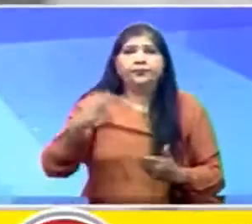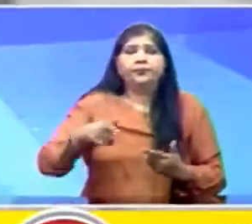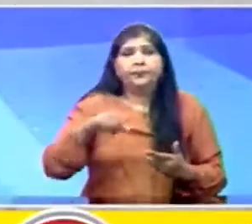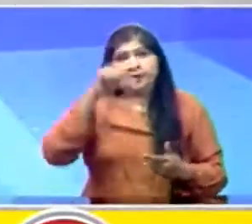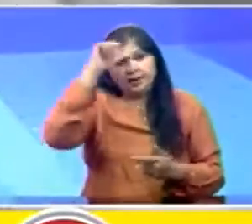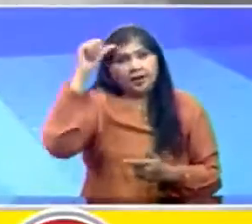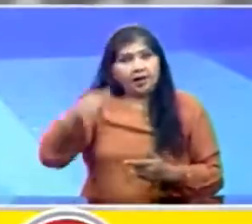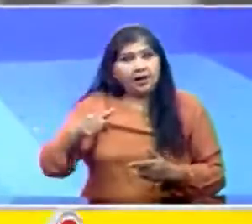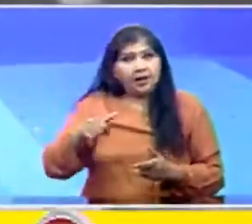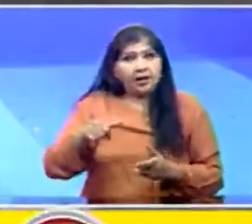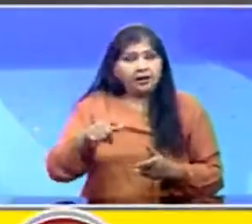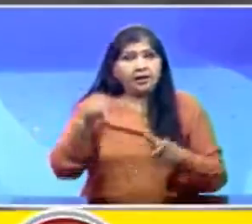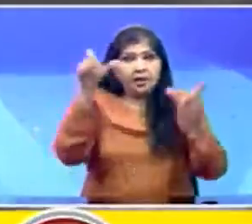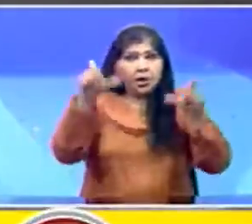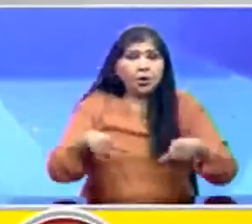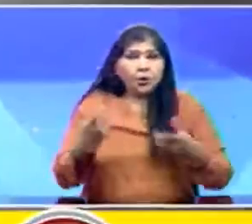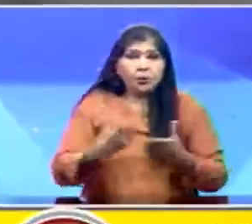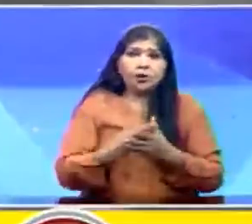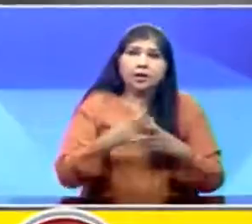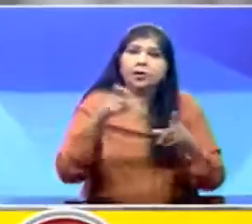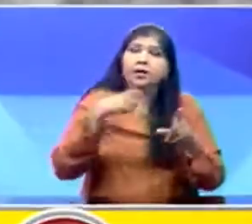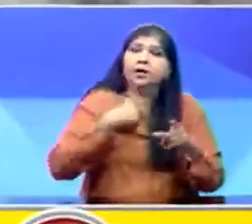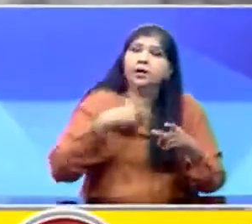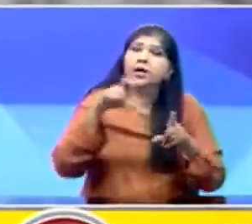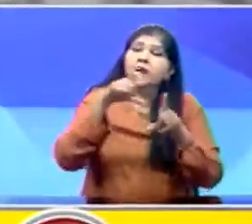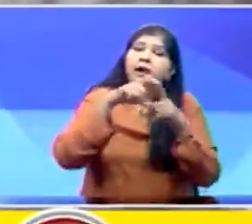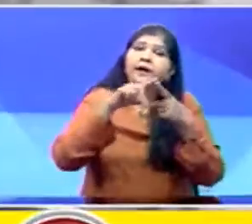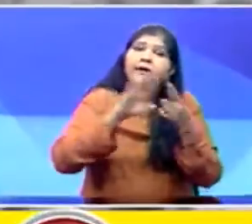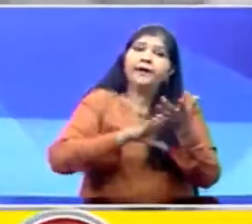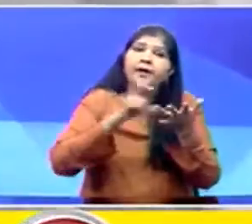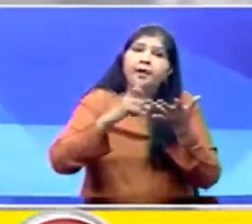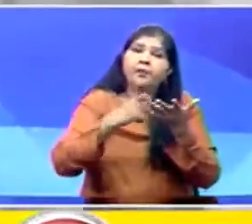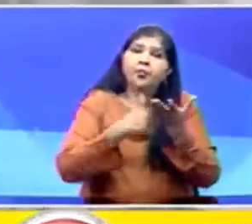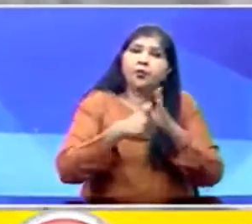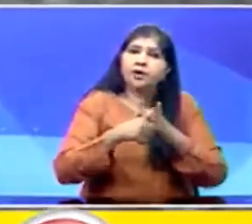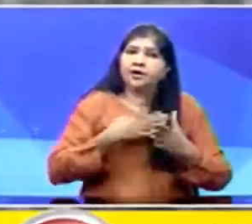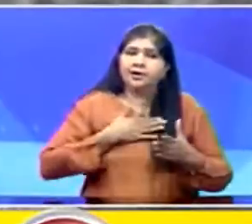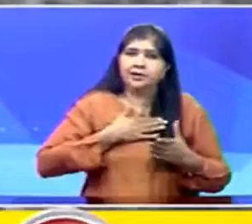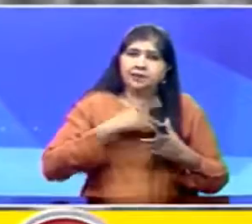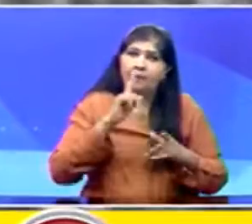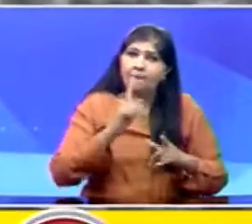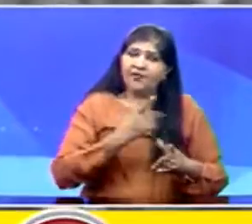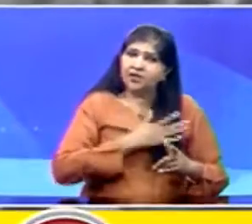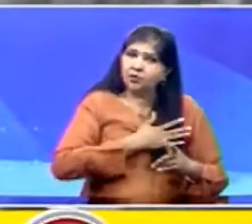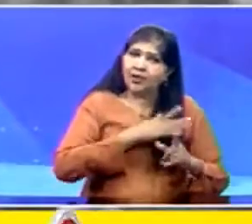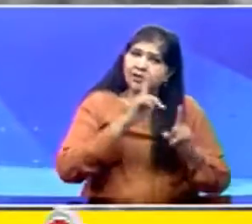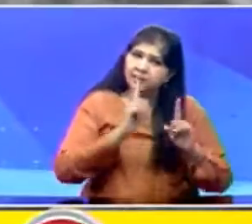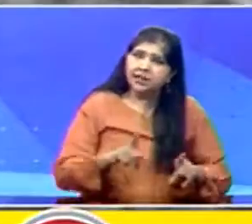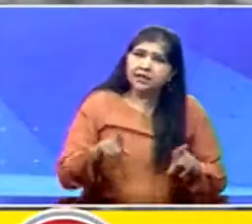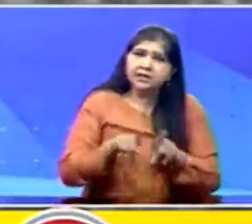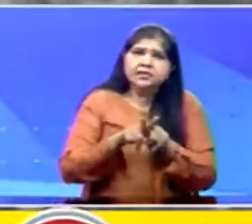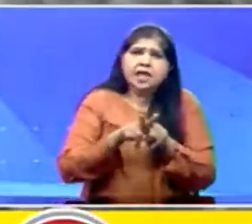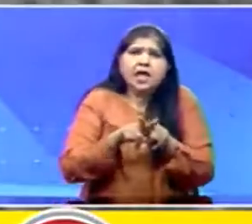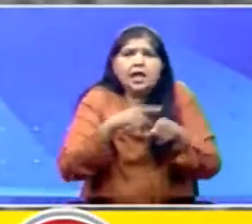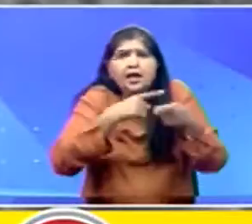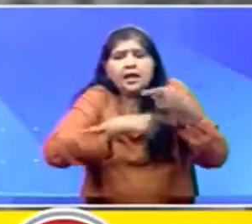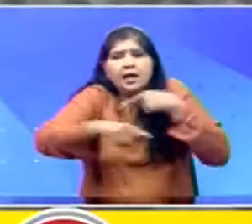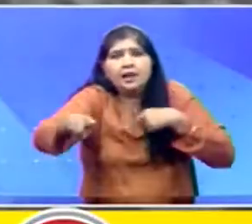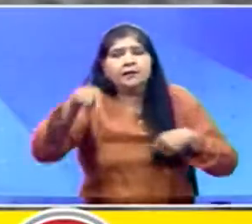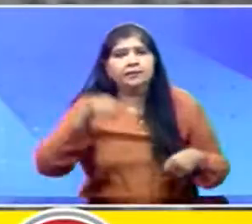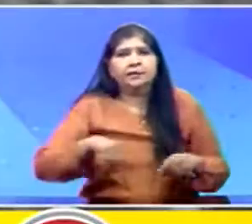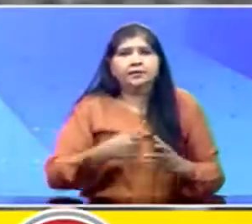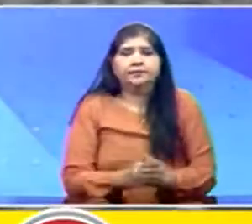भारत के लोगों का लोग तंत्र से विष्वा दिगा नहीं, Rabbit भर नहीं दिगा,